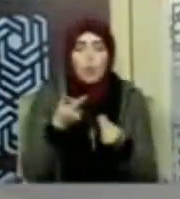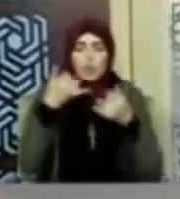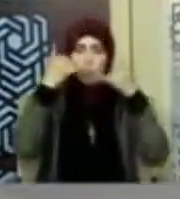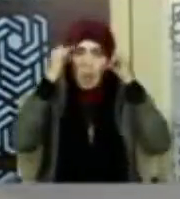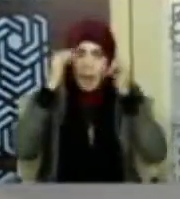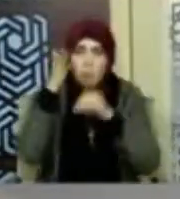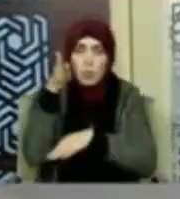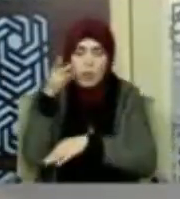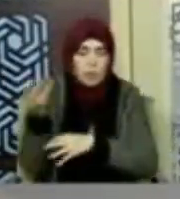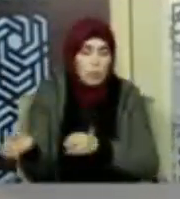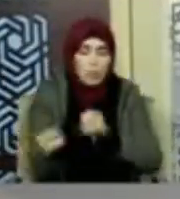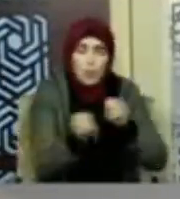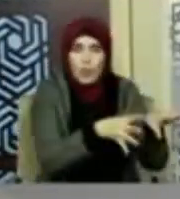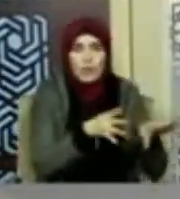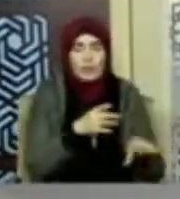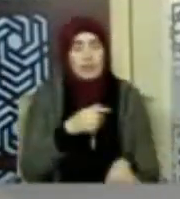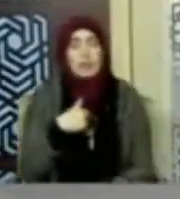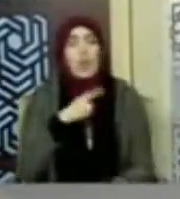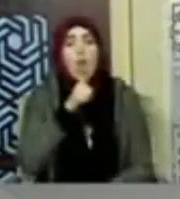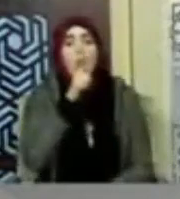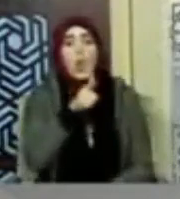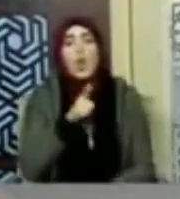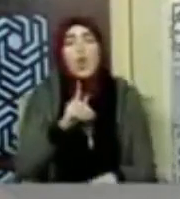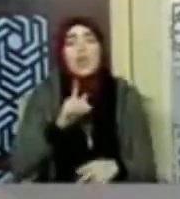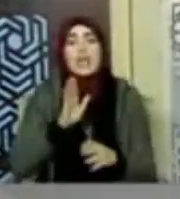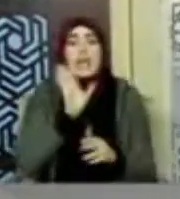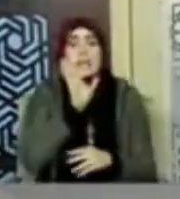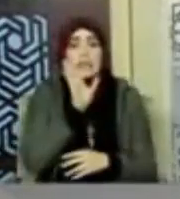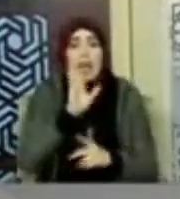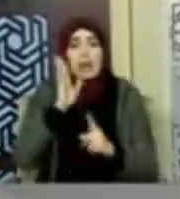وقال يا رسول الله